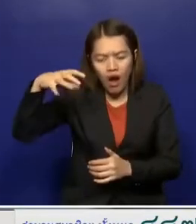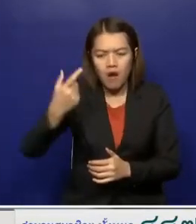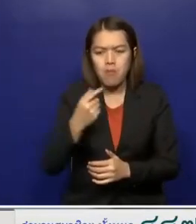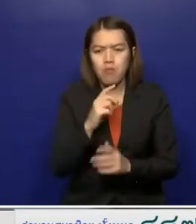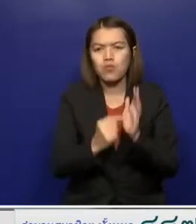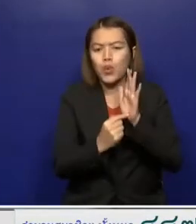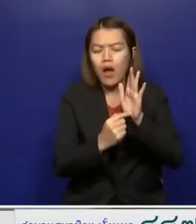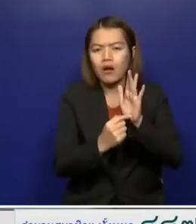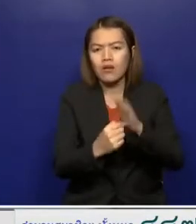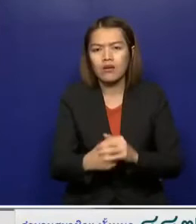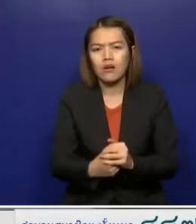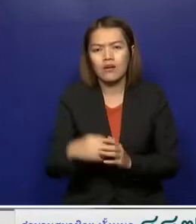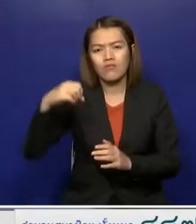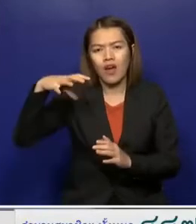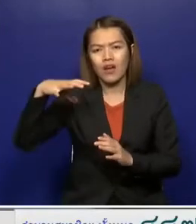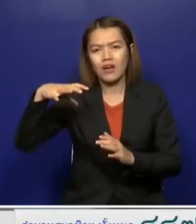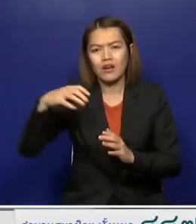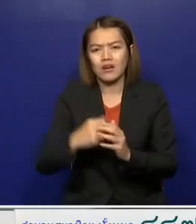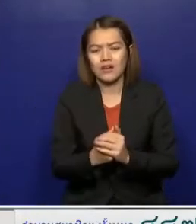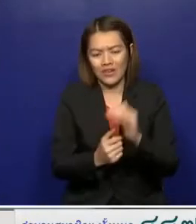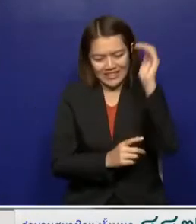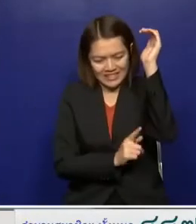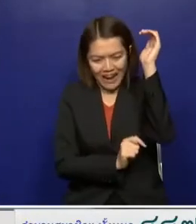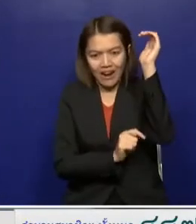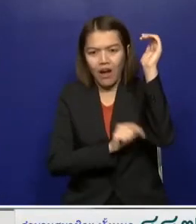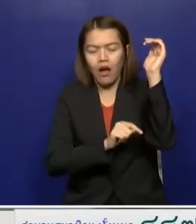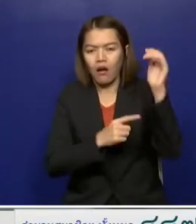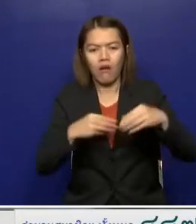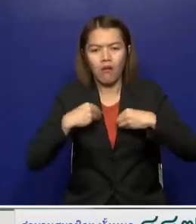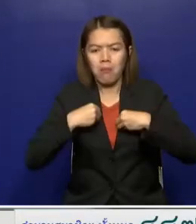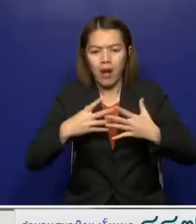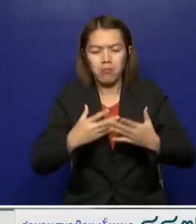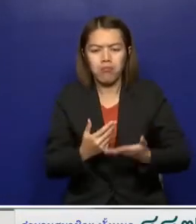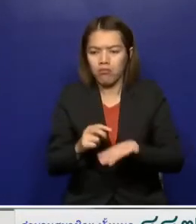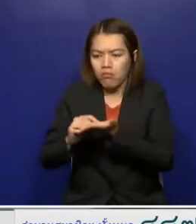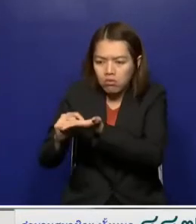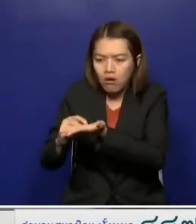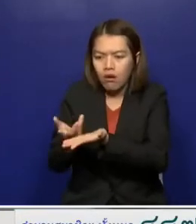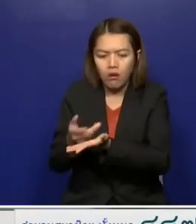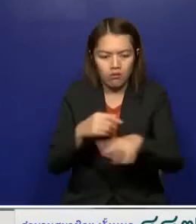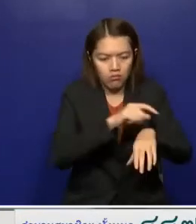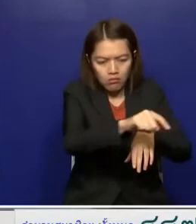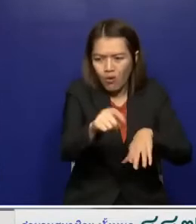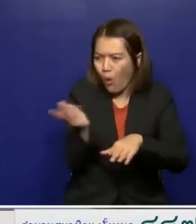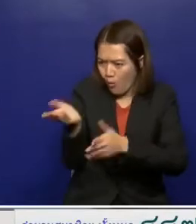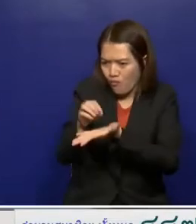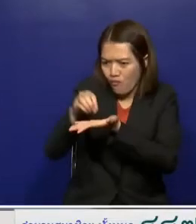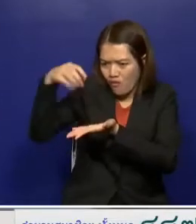ยกตวอย่างเช่นกไฟฟ้า ผู้มภาคอมวายอดจหดตรังไม่ยอมรบคำขอใช้ไฟฟ้า ในคนทอยู่ใเพอนัห